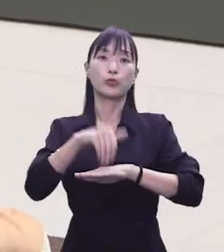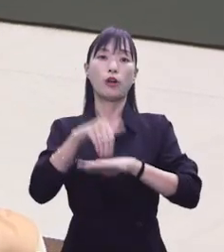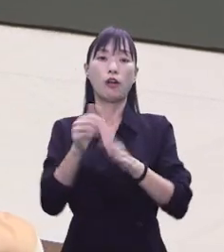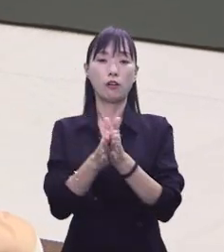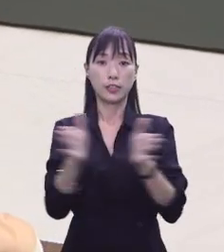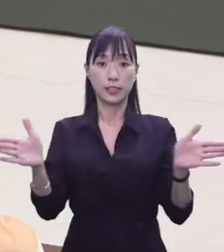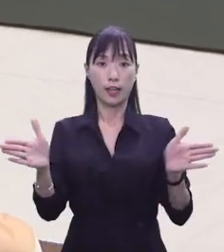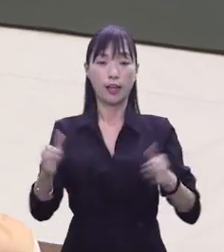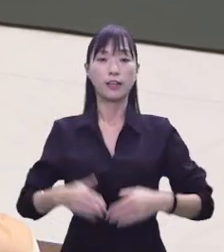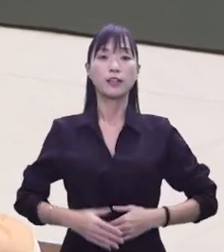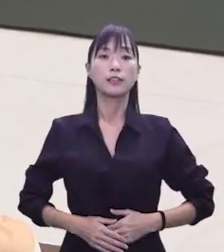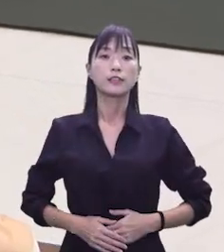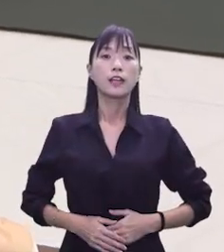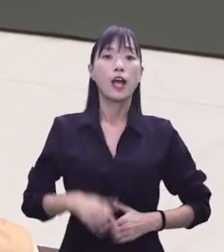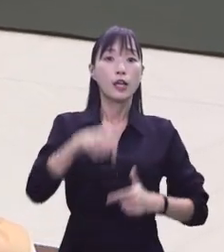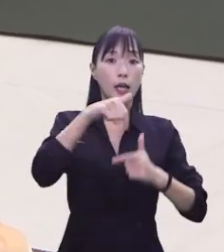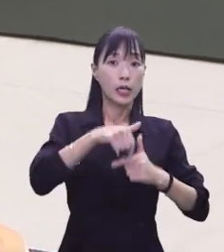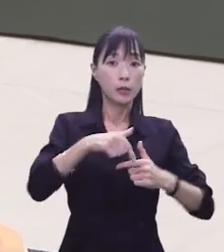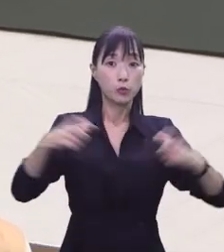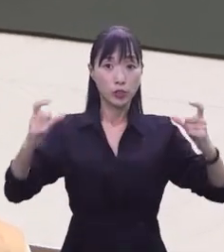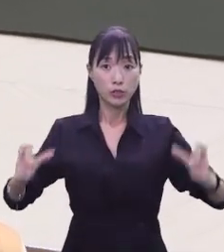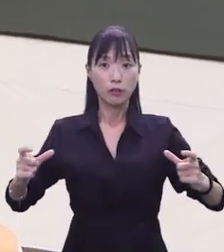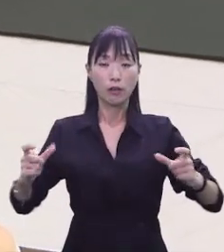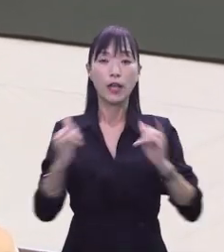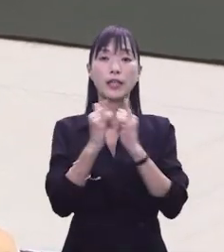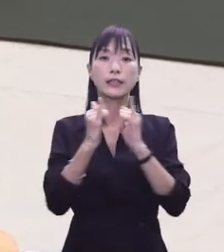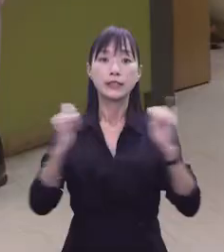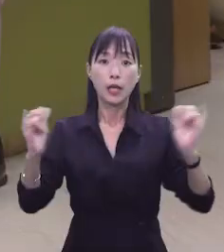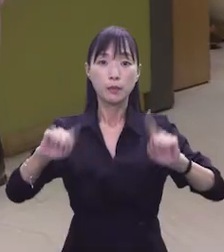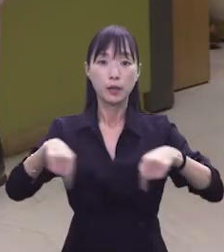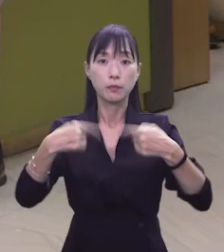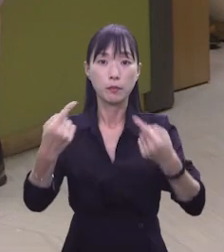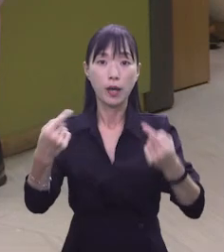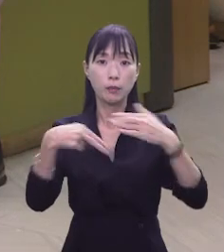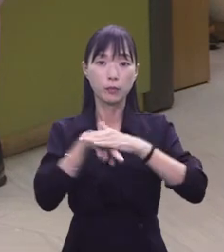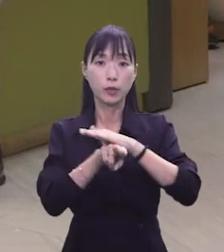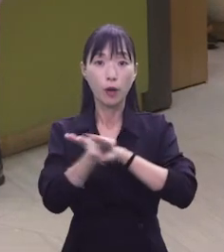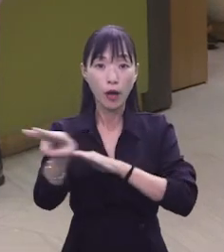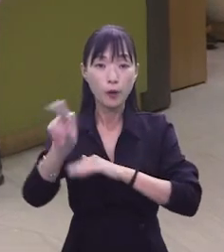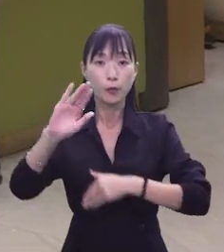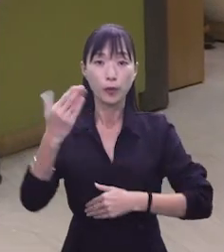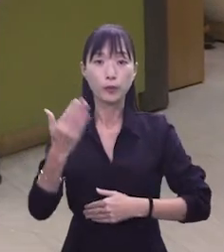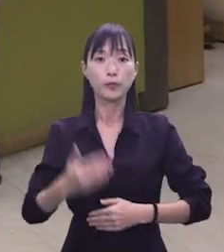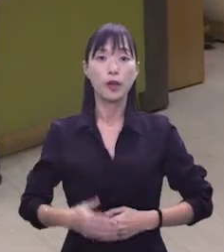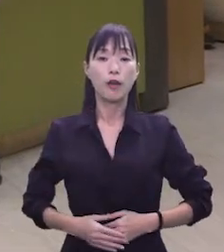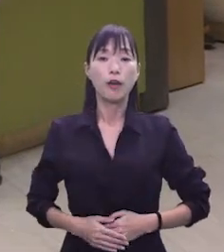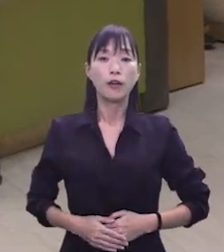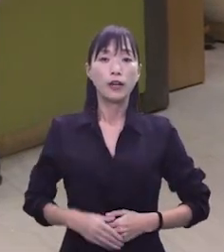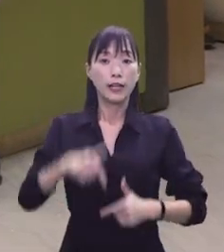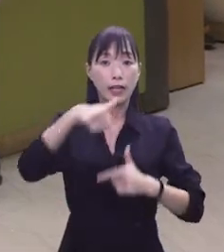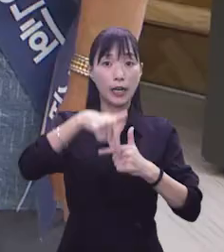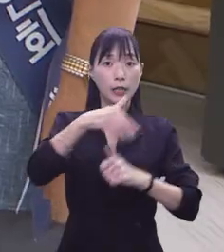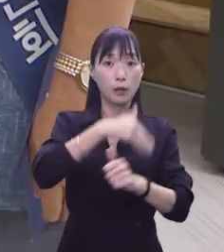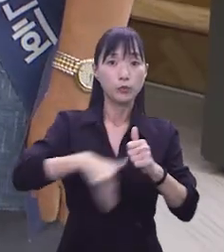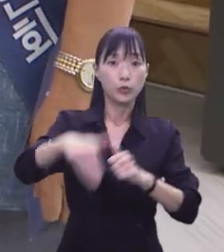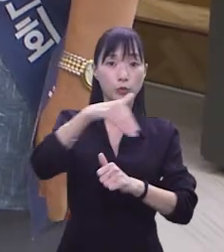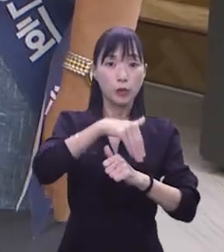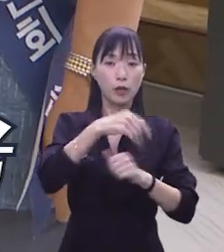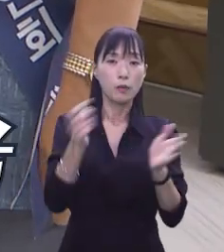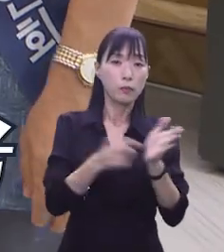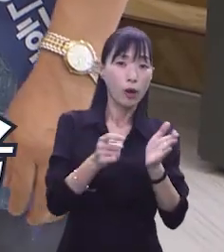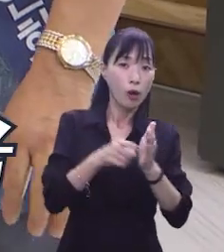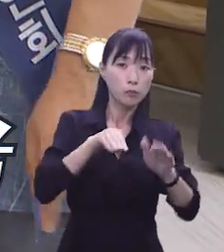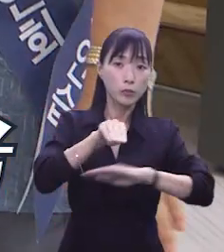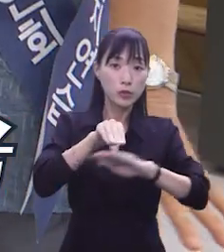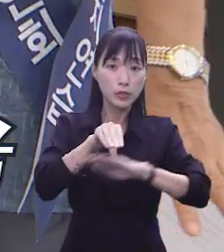주민 대피 훈련을 실시했는데요. 강남구 전역에서 일반 시민들도 참여한 대피가 이루어졌으며 이때